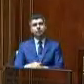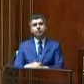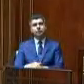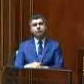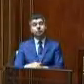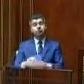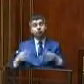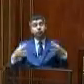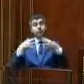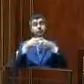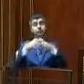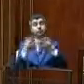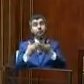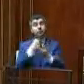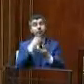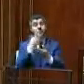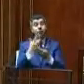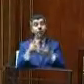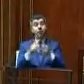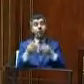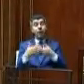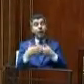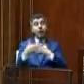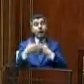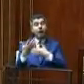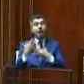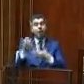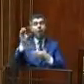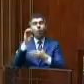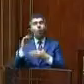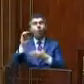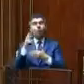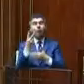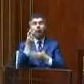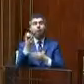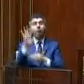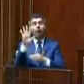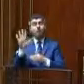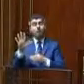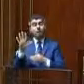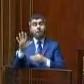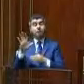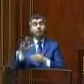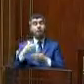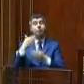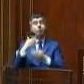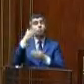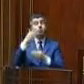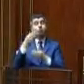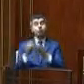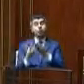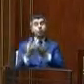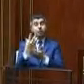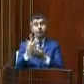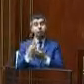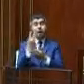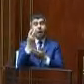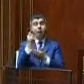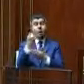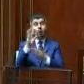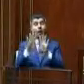كما انخرطت بلادنا في سياسة الجوار الأوروبية منذ سنة 2005 والوضع المتقدم سنة 2008 والآلية الأوروبية للجوار